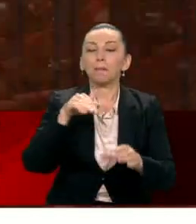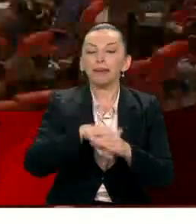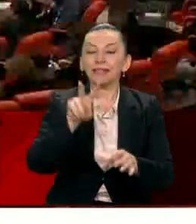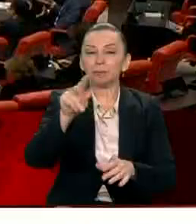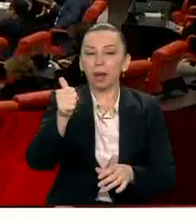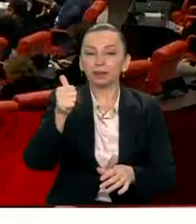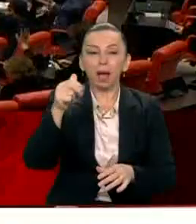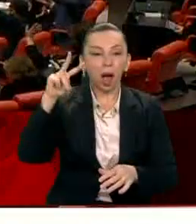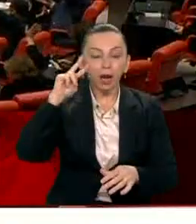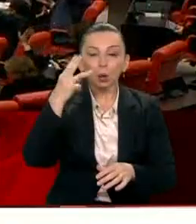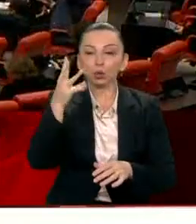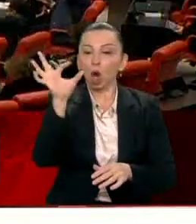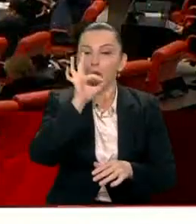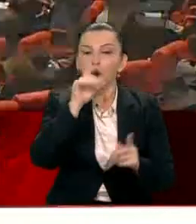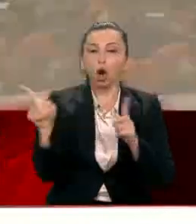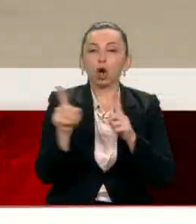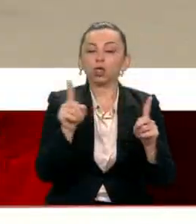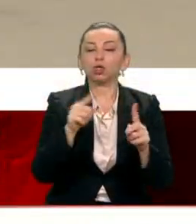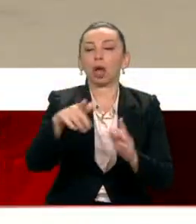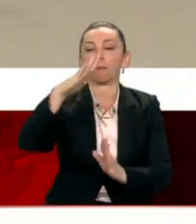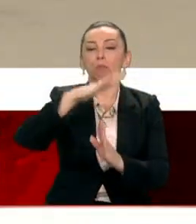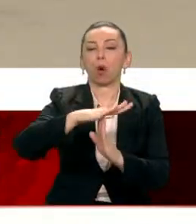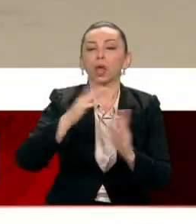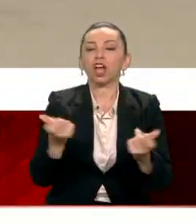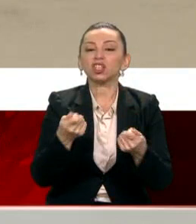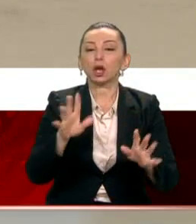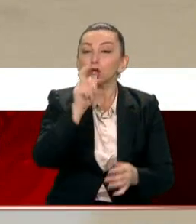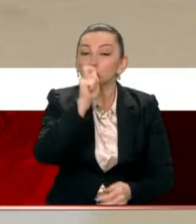6 Aralık 3 Ocak tarihleri arasında çalışmayacak söz